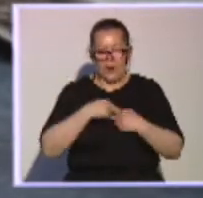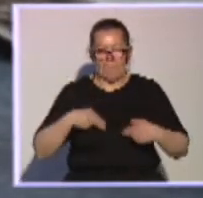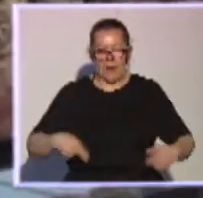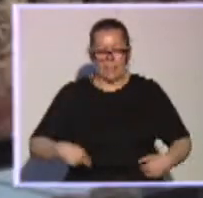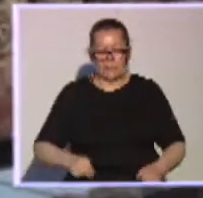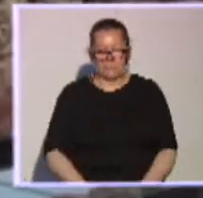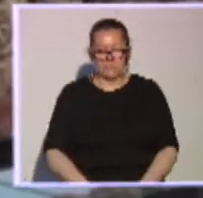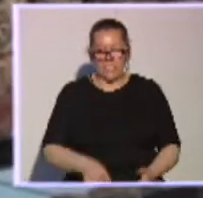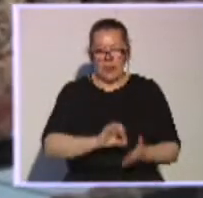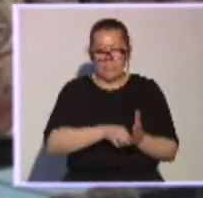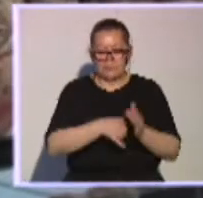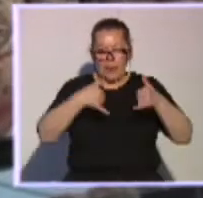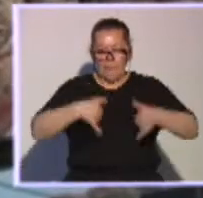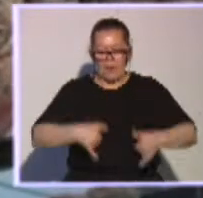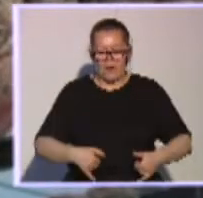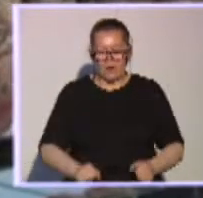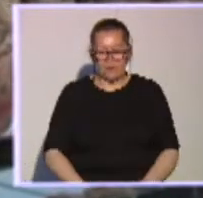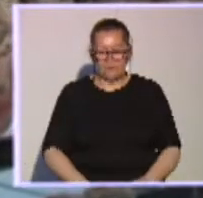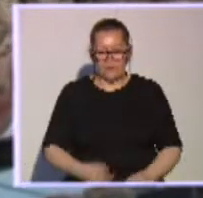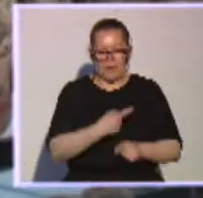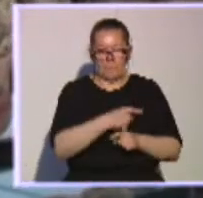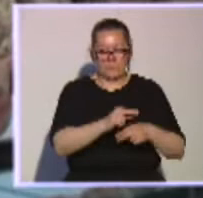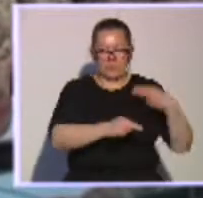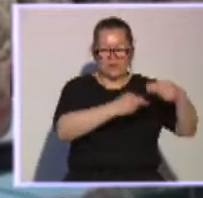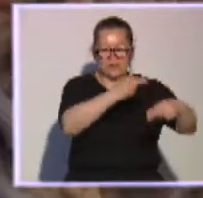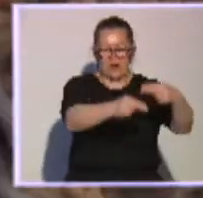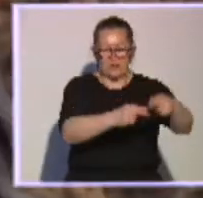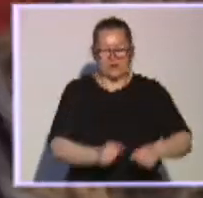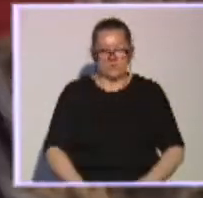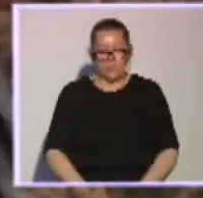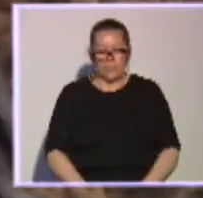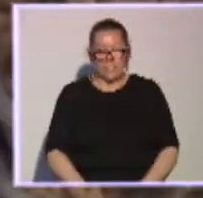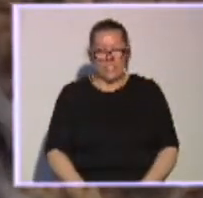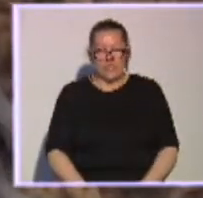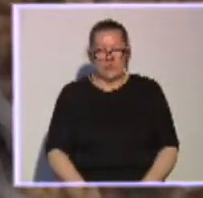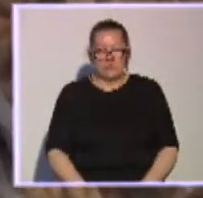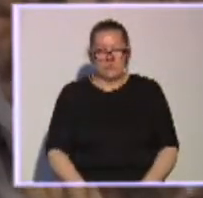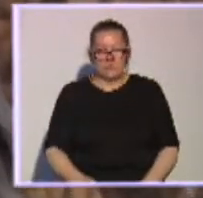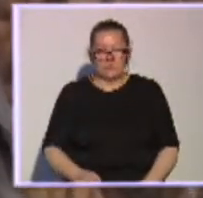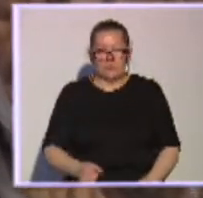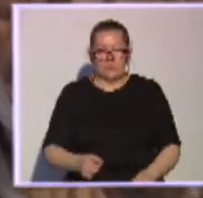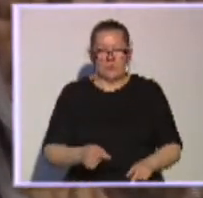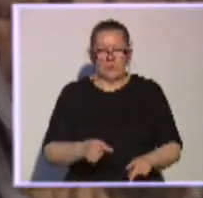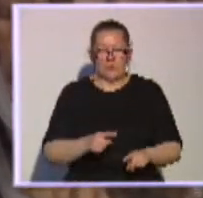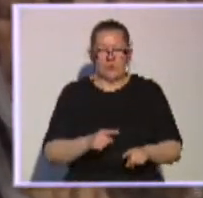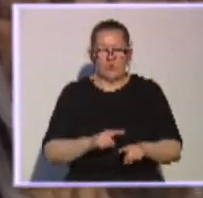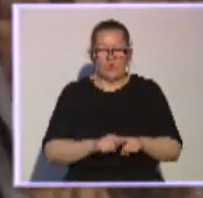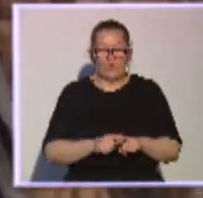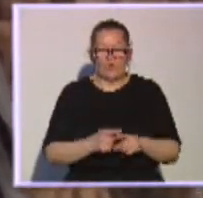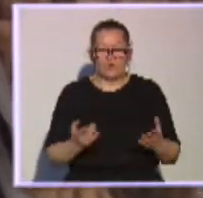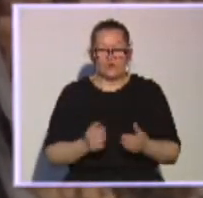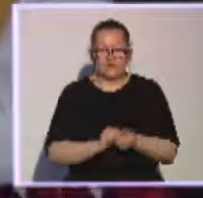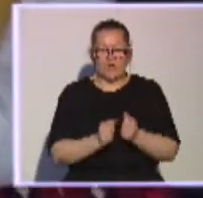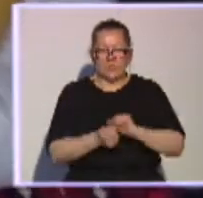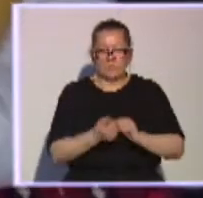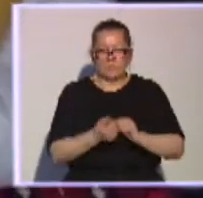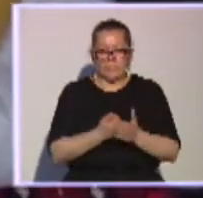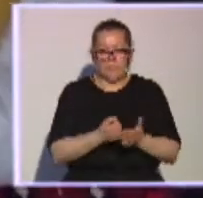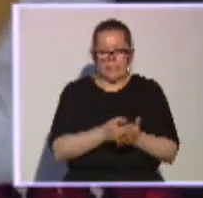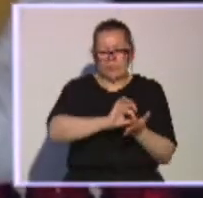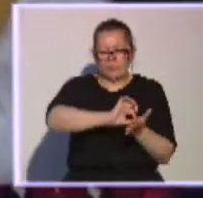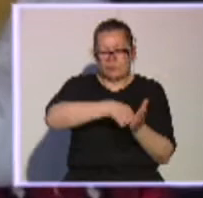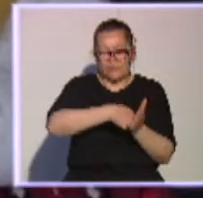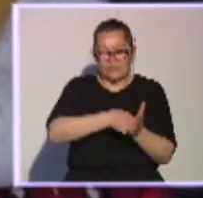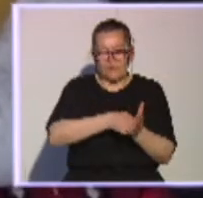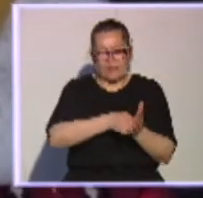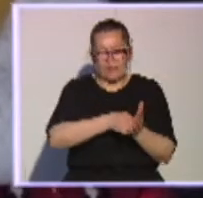care au înregistrat până acum produse tradiționale, precum și problemele cu care se confruntă cei care doresc să-și certifice produsele în cadrul